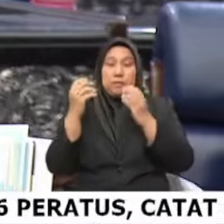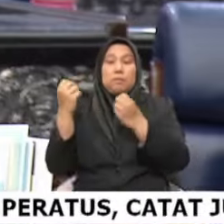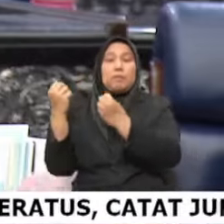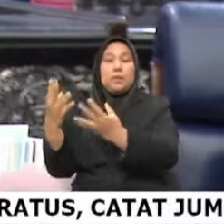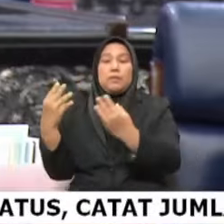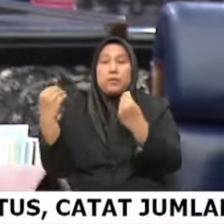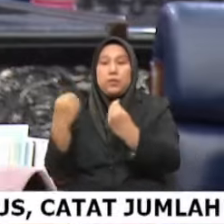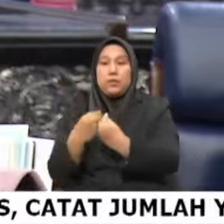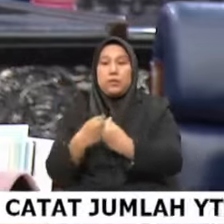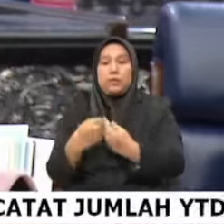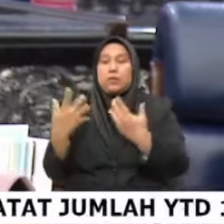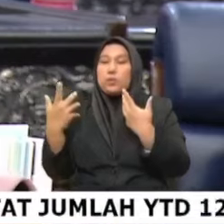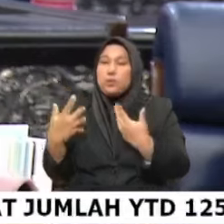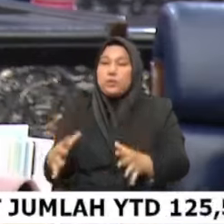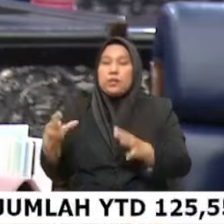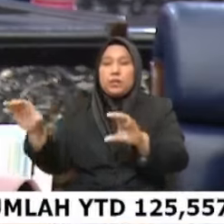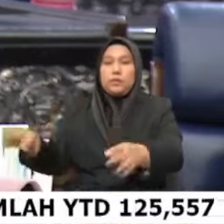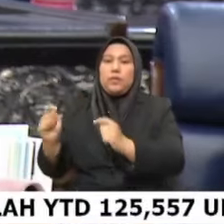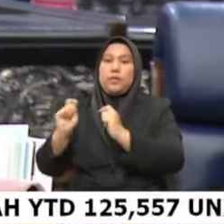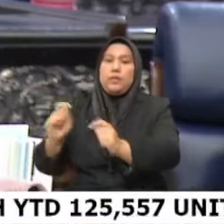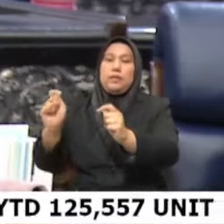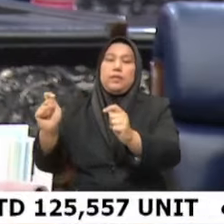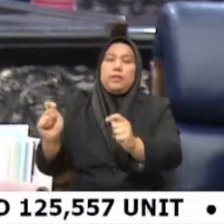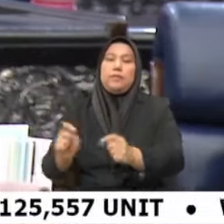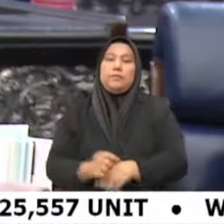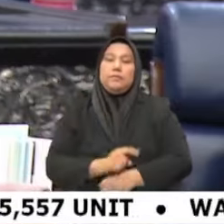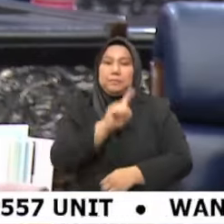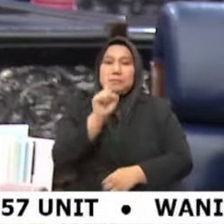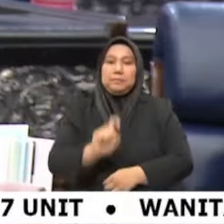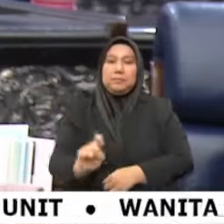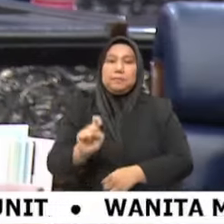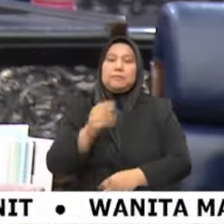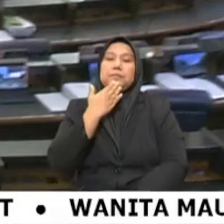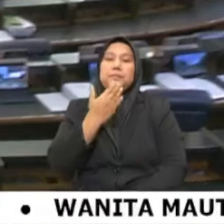yang telah diambil tindakan? Terima kasih.